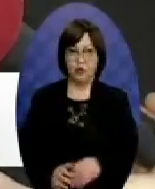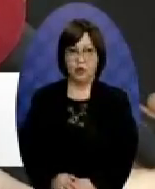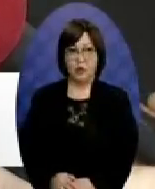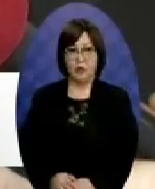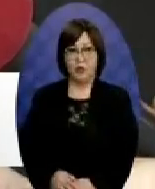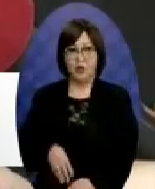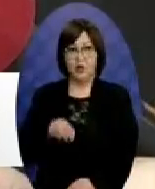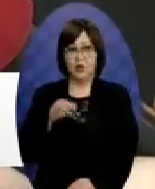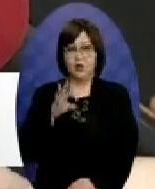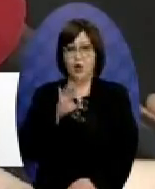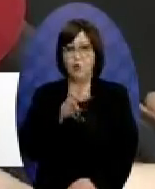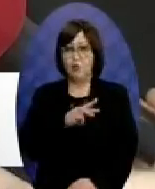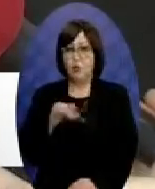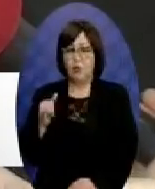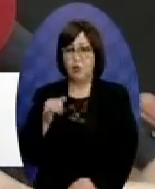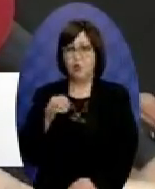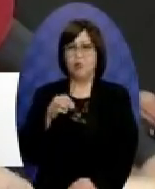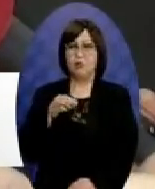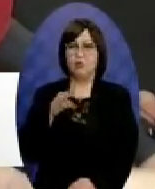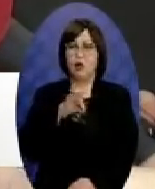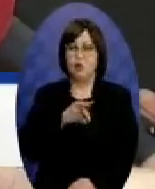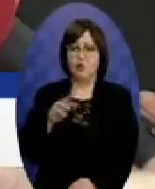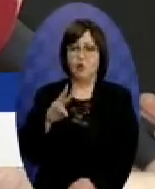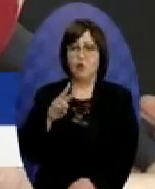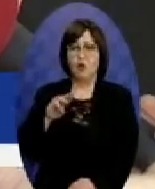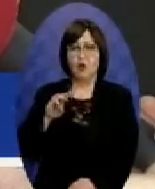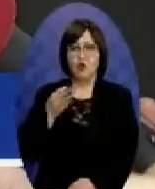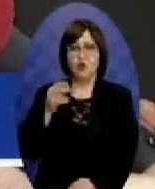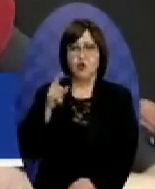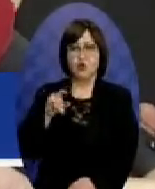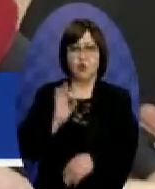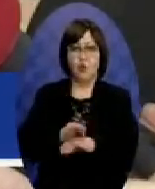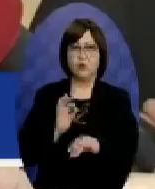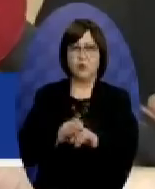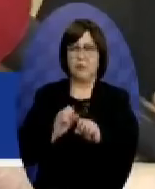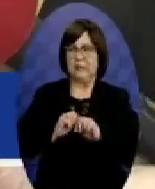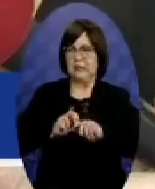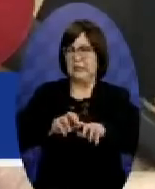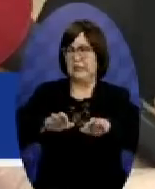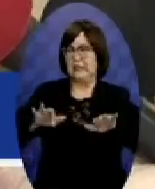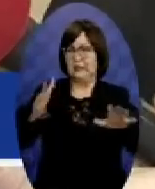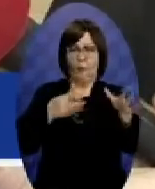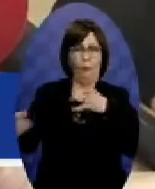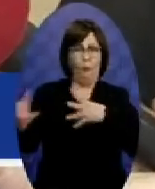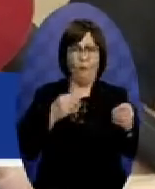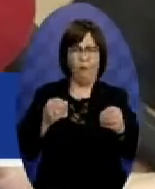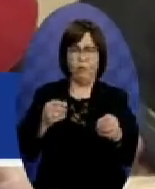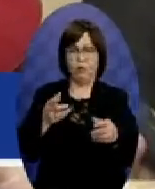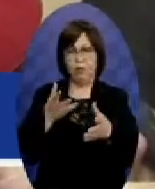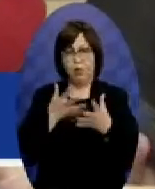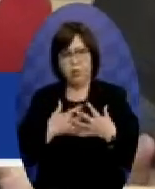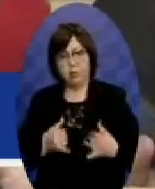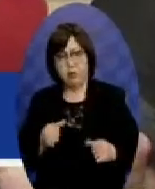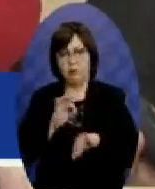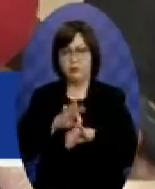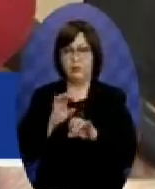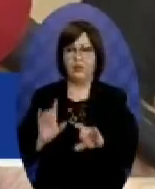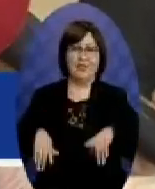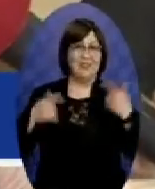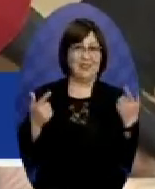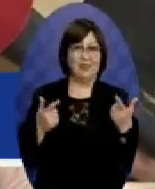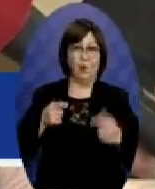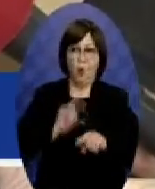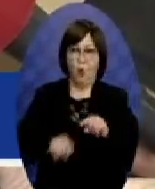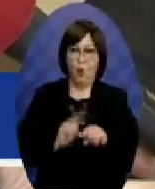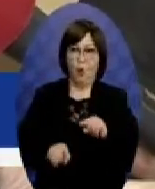Томоо төс төвшөө цар тахлын асуудал гинтийн байдаг. Бид гинтний бэлтгэл хангасан ч гэсэн энэ бол одоо гинт болж байгаа тахал тархаж